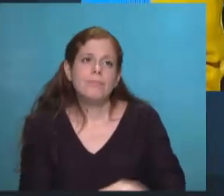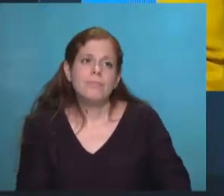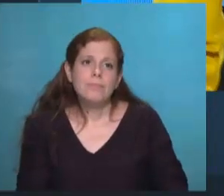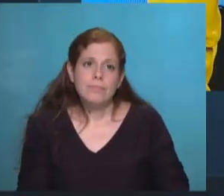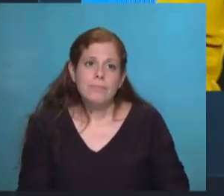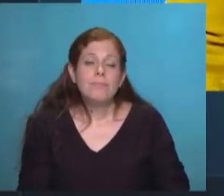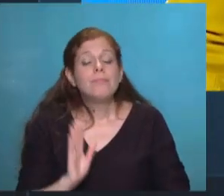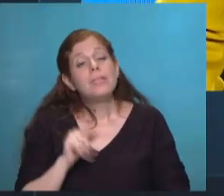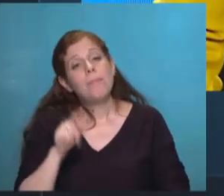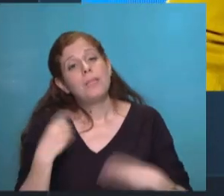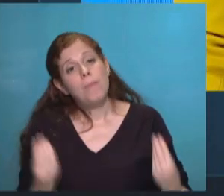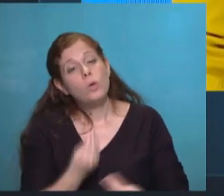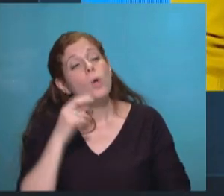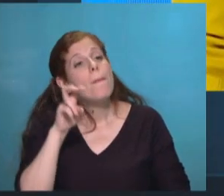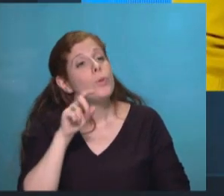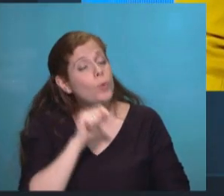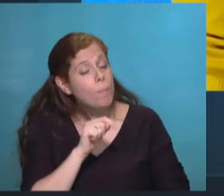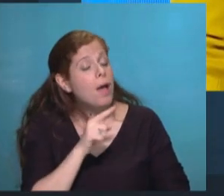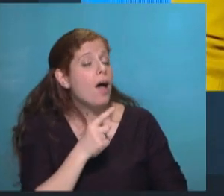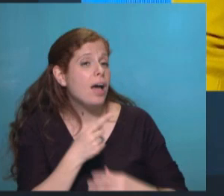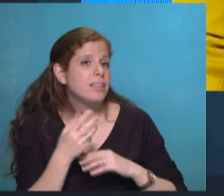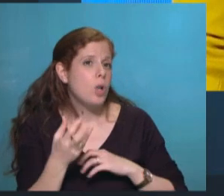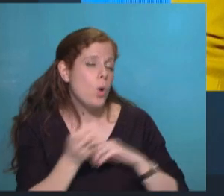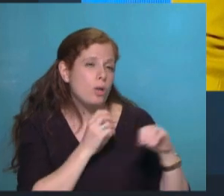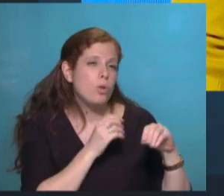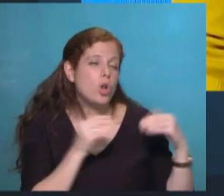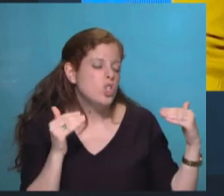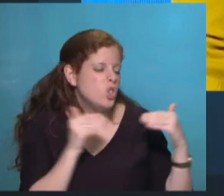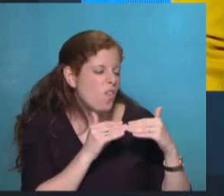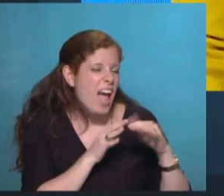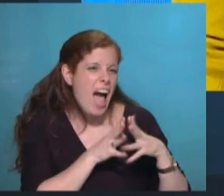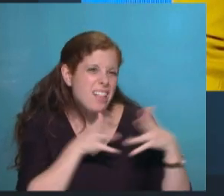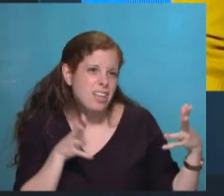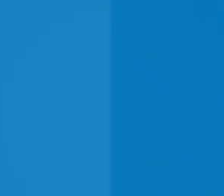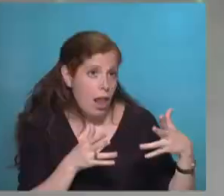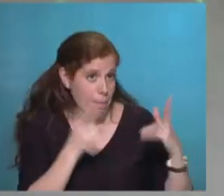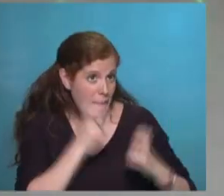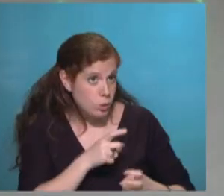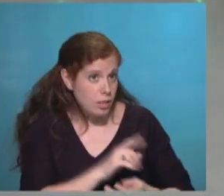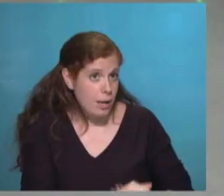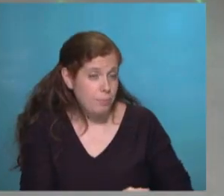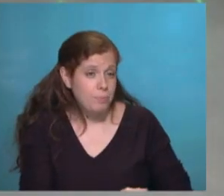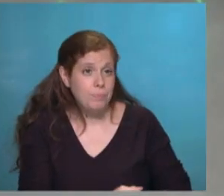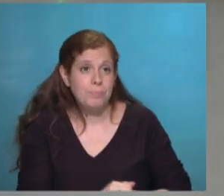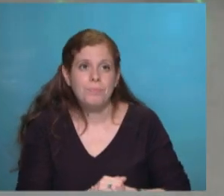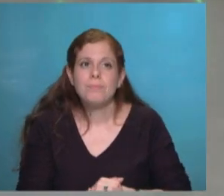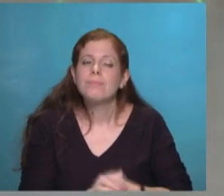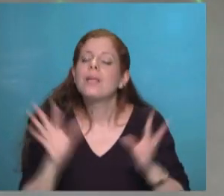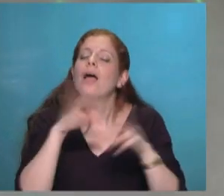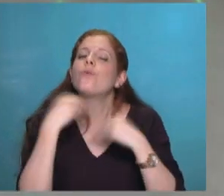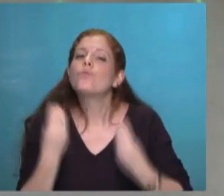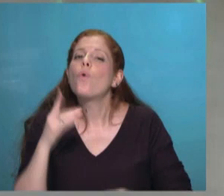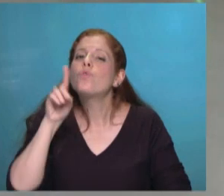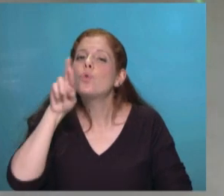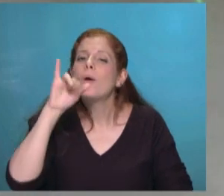גם זה משהו. עמית תומר, את לוקחת אותנו לשווי האדיר של האפליקציות האלה. ערב טוב, דוריה. אז